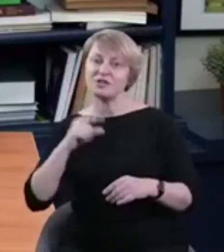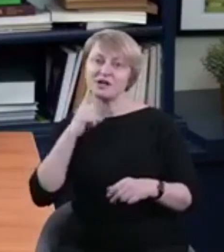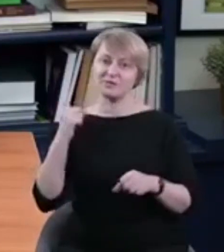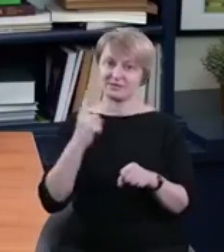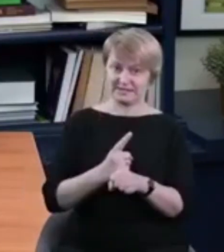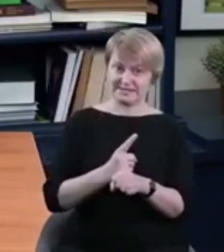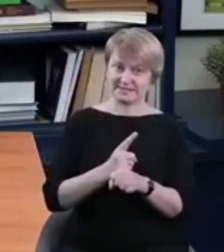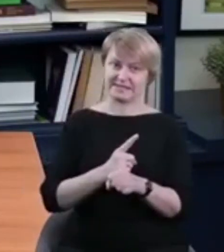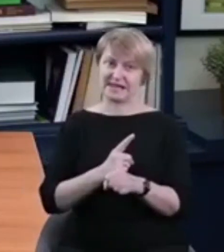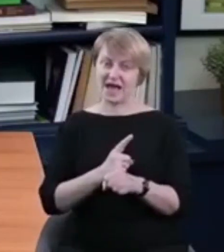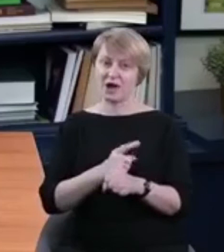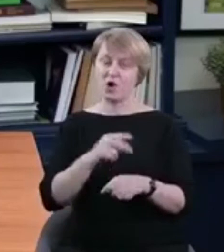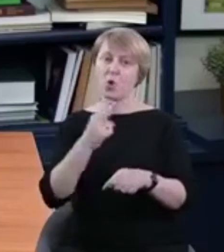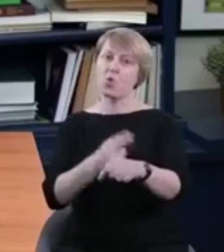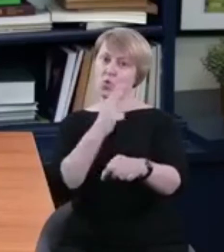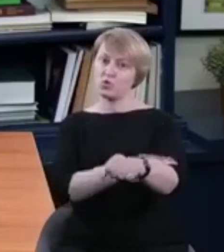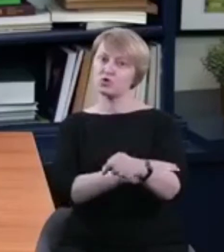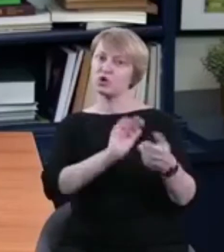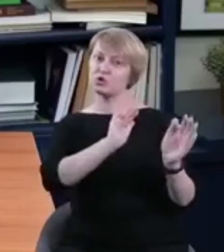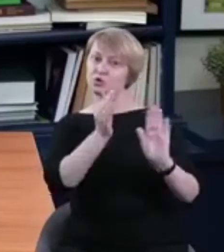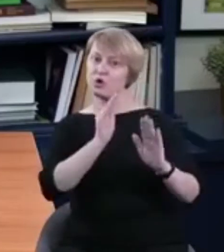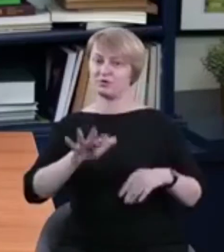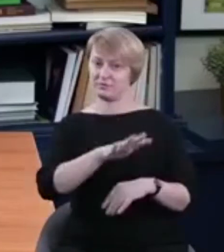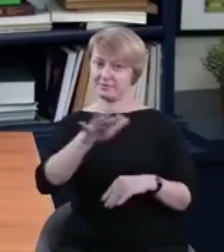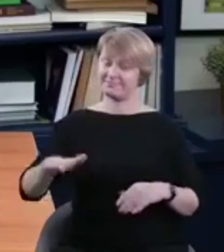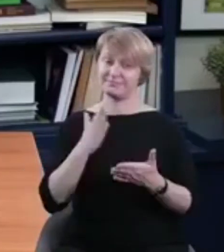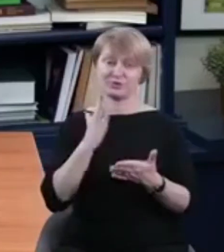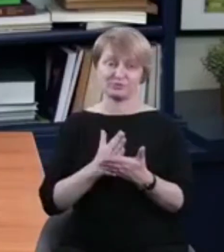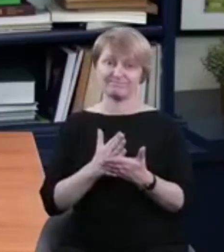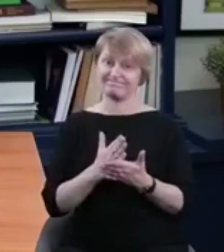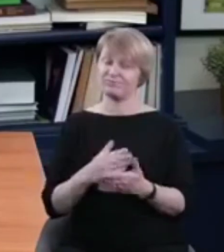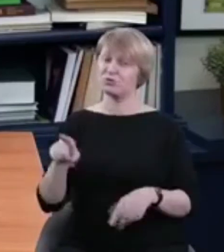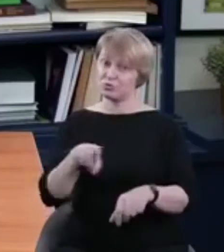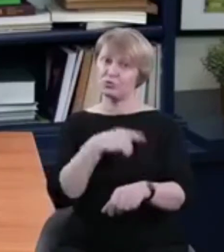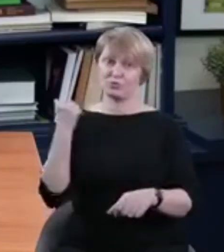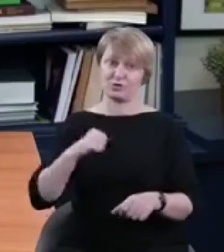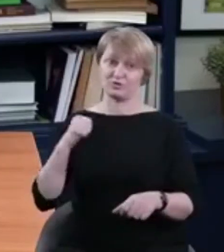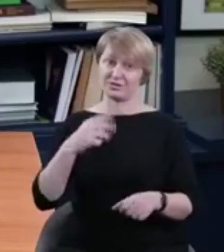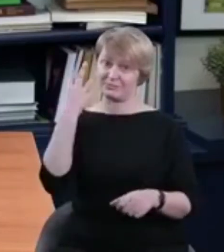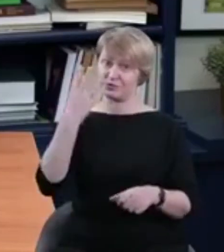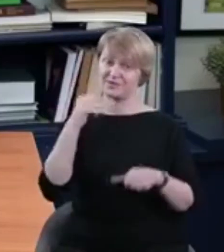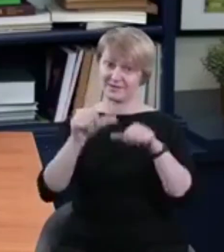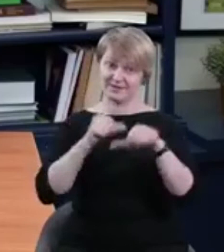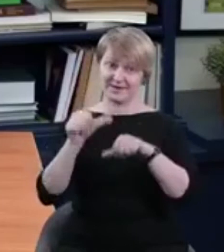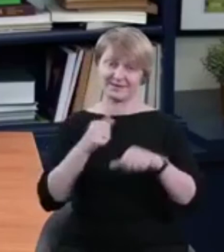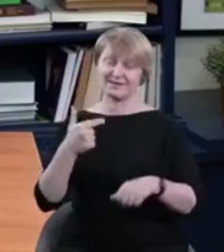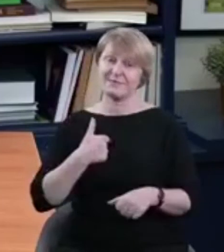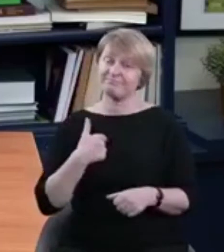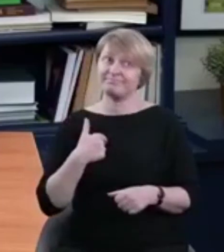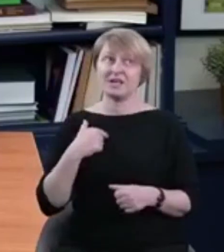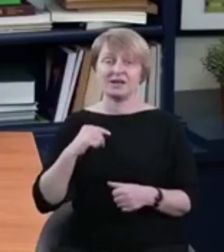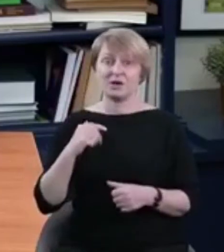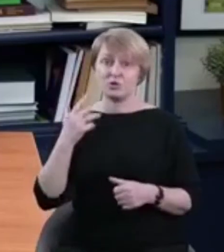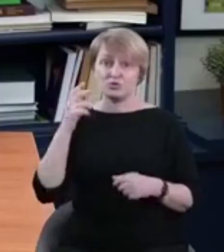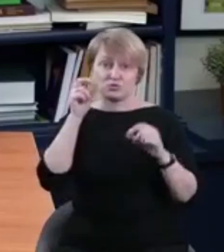ochrony środowiska czekamy już chyba czwarty rok w co mogę powiedzieć że jestem bardzo zaskoczony bo bo